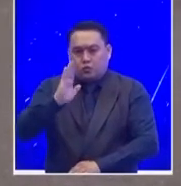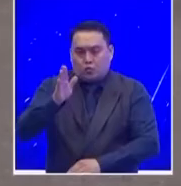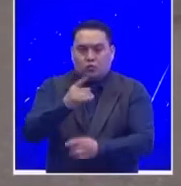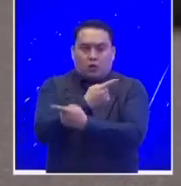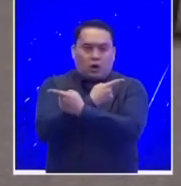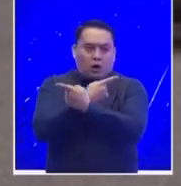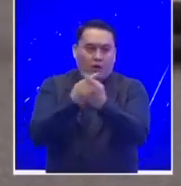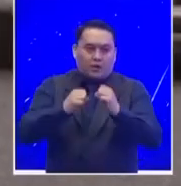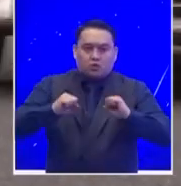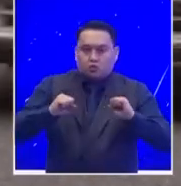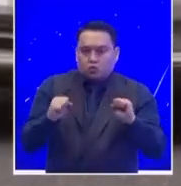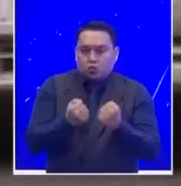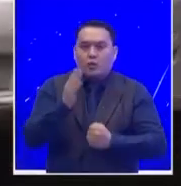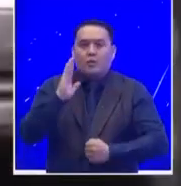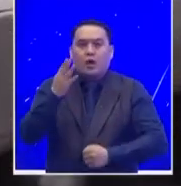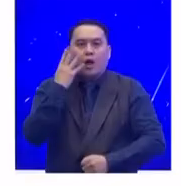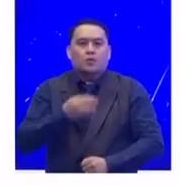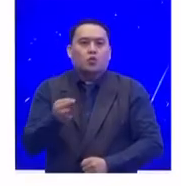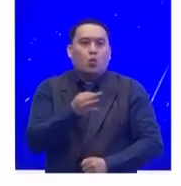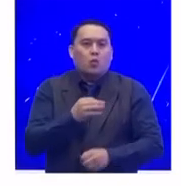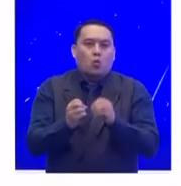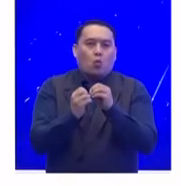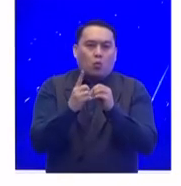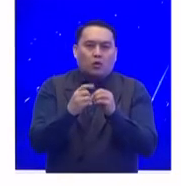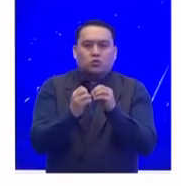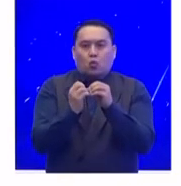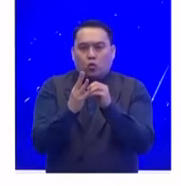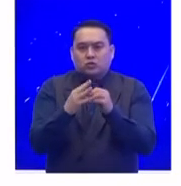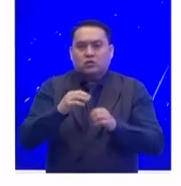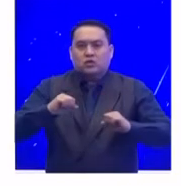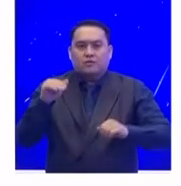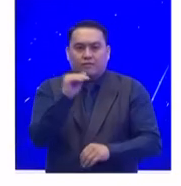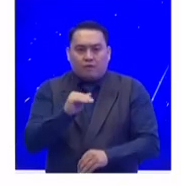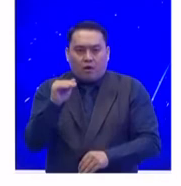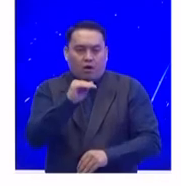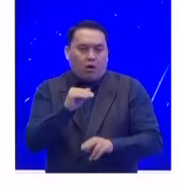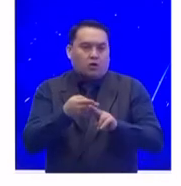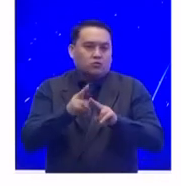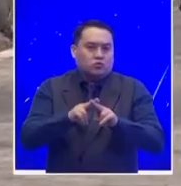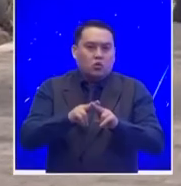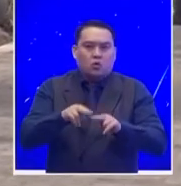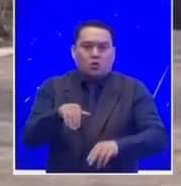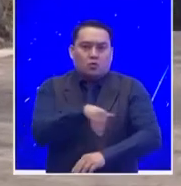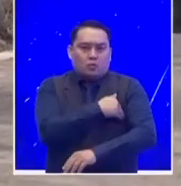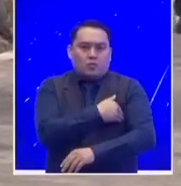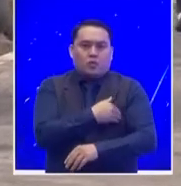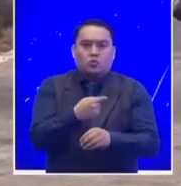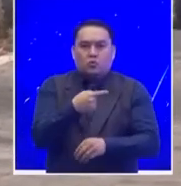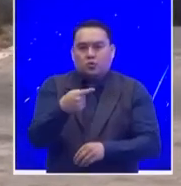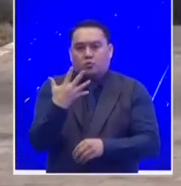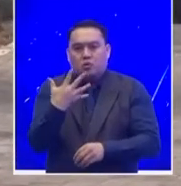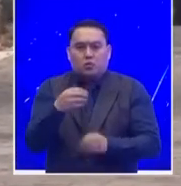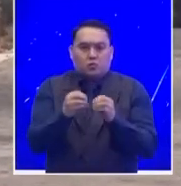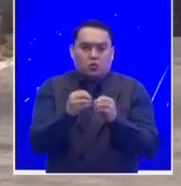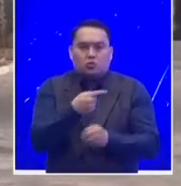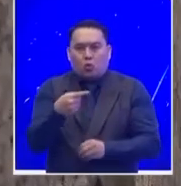төмендейді. Аяз күшейеді. Ал Алматы облысында 11-14 ақпан аралығында ауа температурасы қалыпты